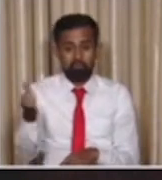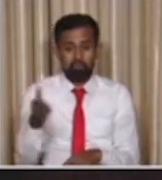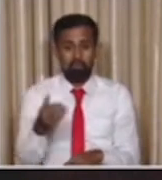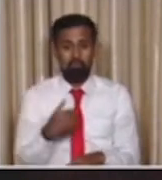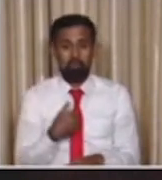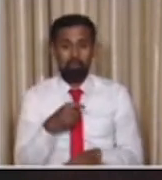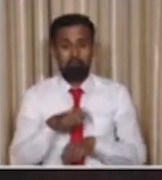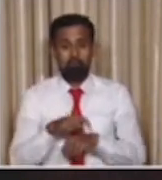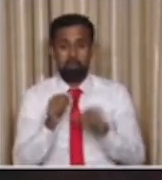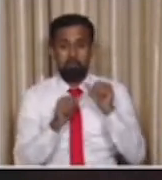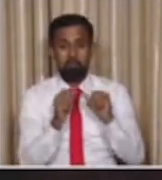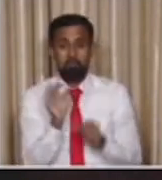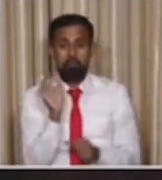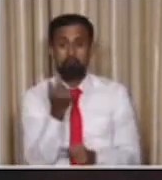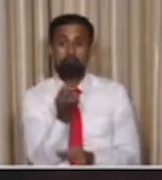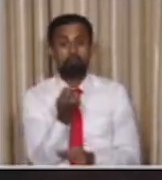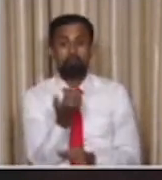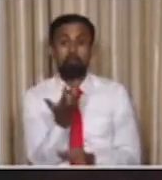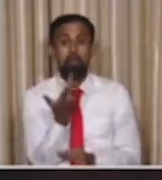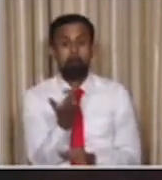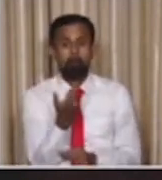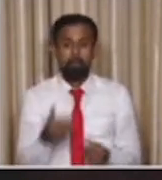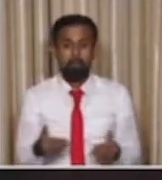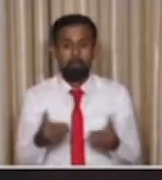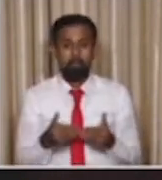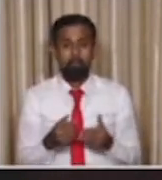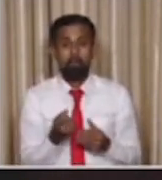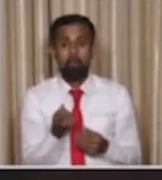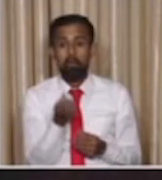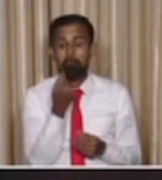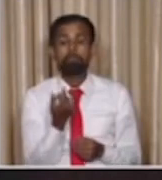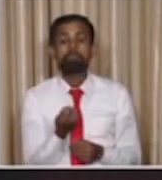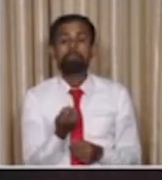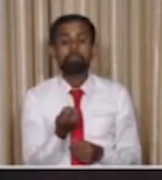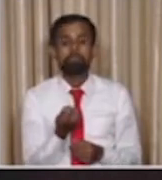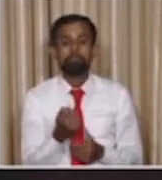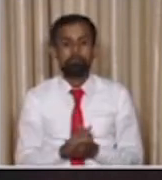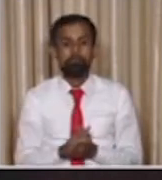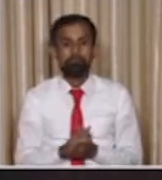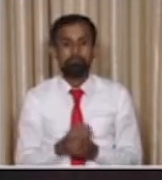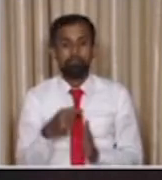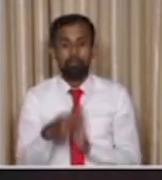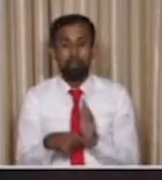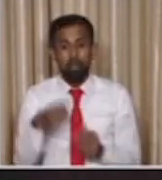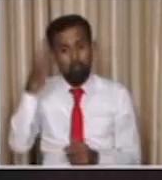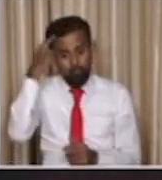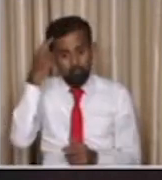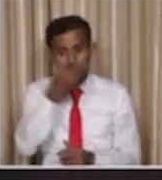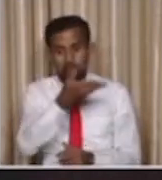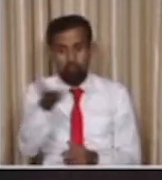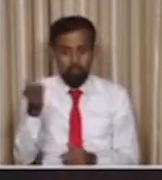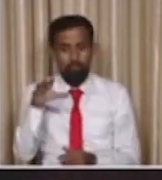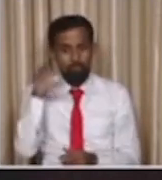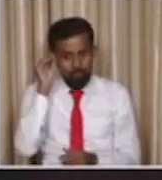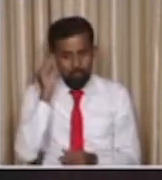කියනවා මගේ කාලේ බෙහෙත් පෙත්තේ වටිනාකම් මෙච්චරයි අද මේ බෙහෙත් පෙත්තේ වටිනාකම කීයද කියලා මේක මේ රටේ මොලයක් තියෙන මිනිසුන්ට තේරෙන්න